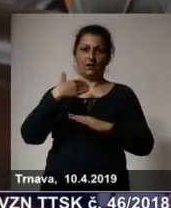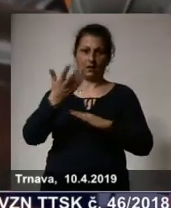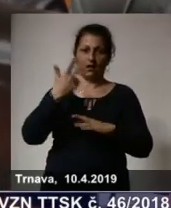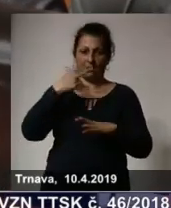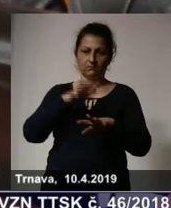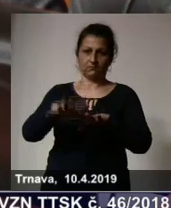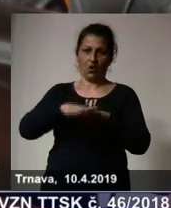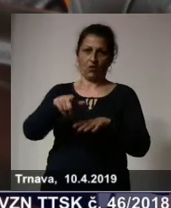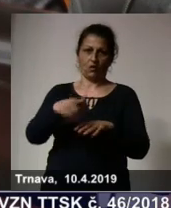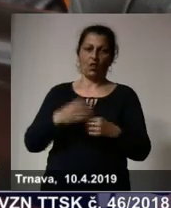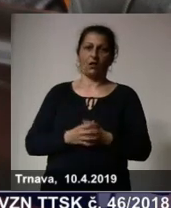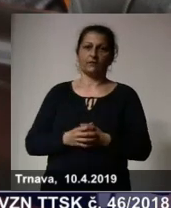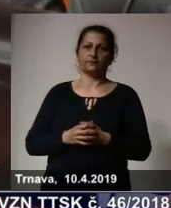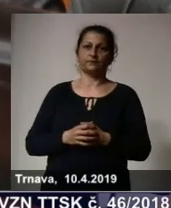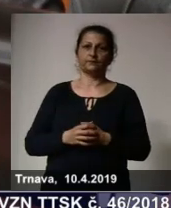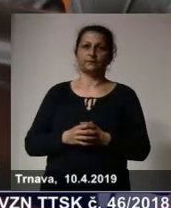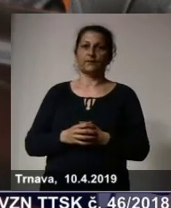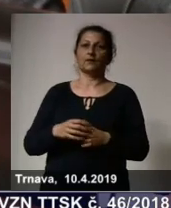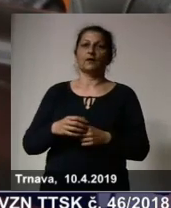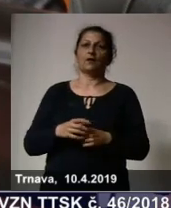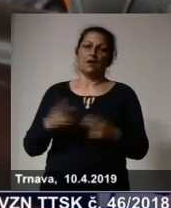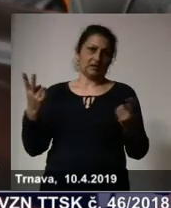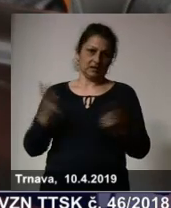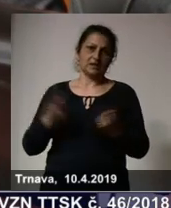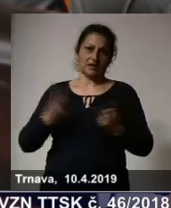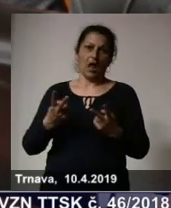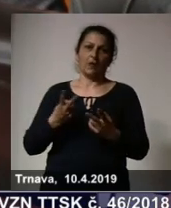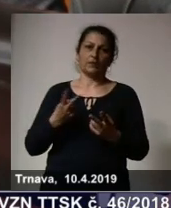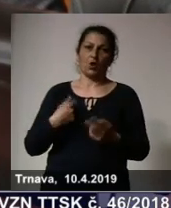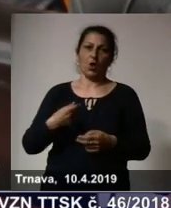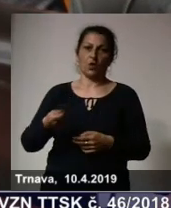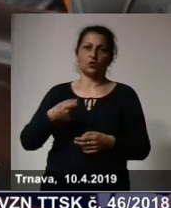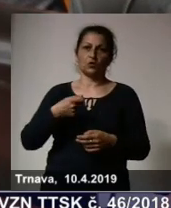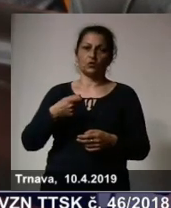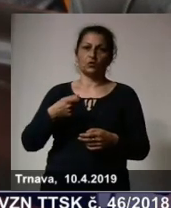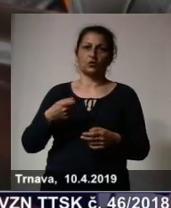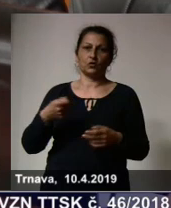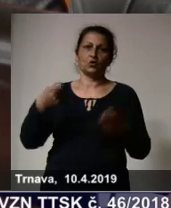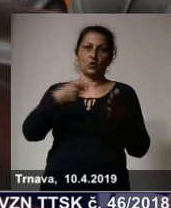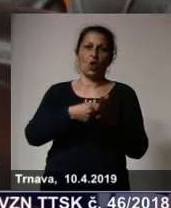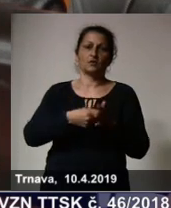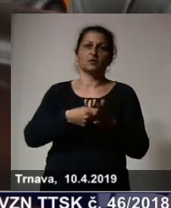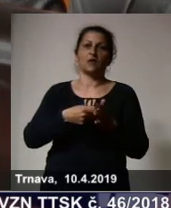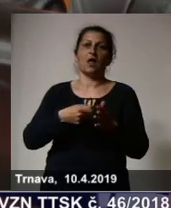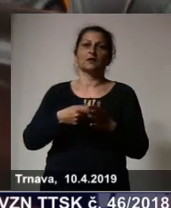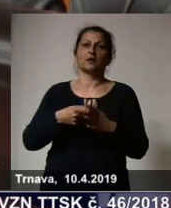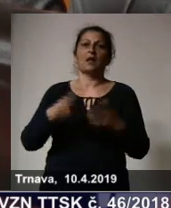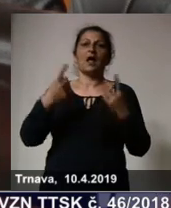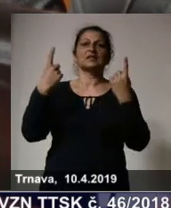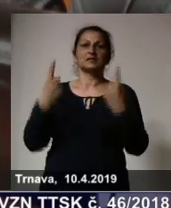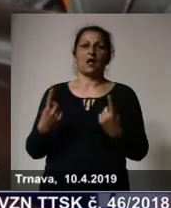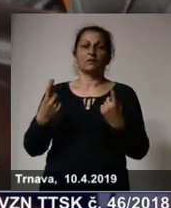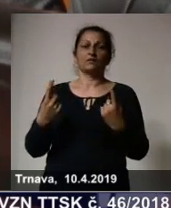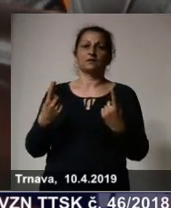máš tam, my prijímame výzvu, nie VZN-ko, ale samozrejme dostaneme kvalifikované stanovisko k tomuto. Toto som pochopil, že tu